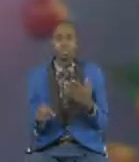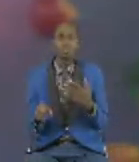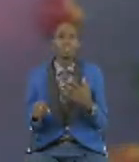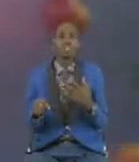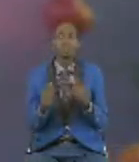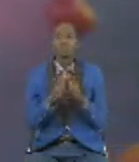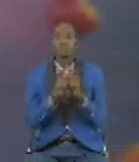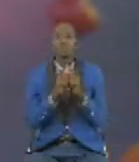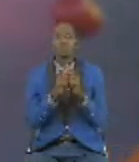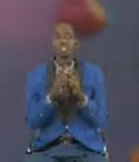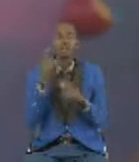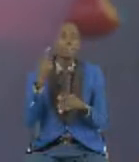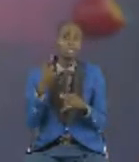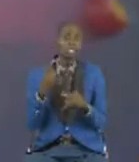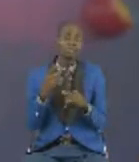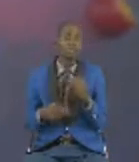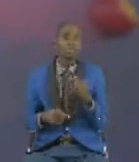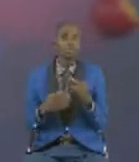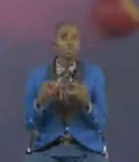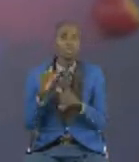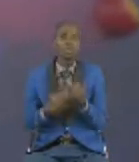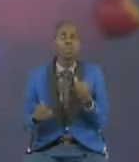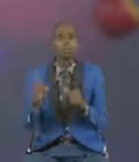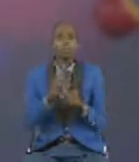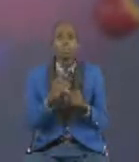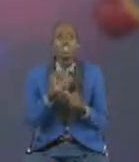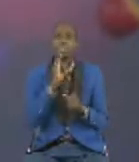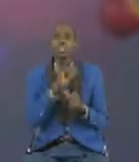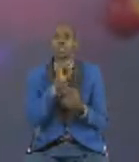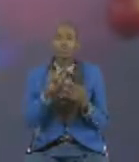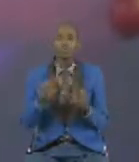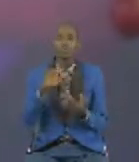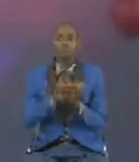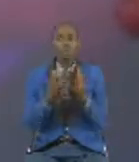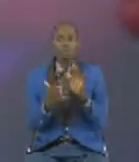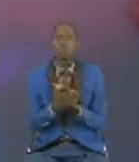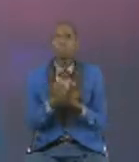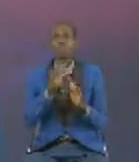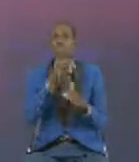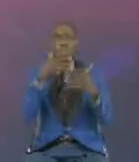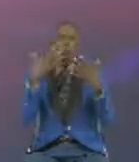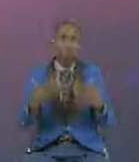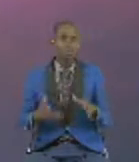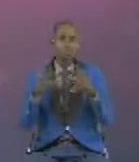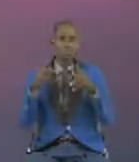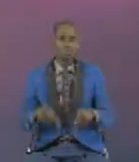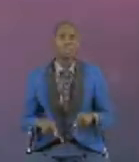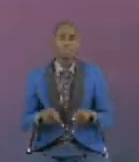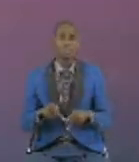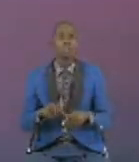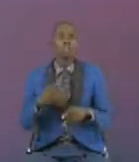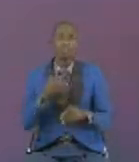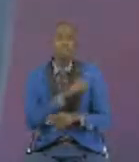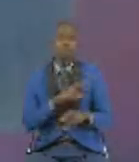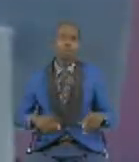La tragédie de la vie de quelqu'un, c'est lorsqu'il devient un éléphant blanc. Un éléphant blanc dans sa